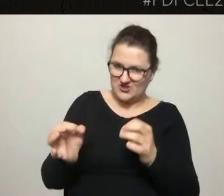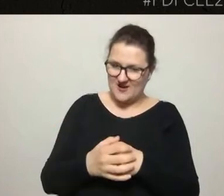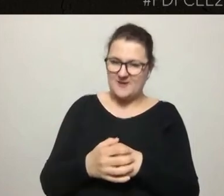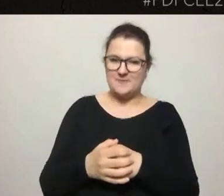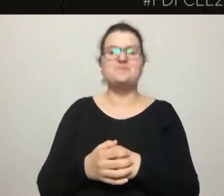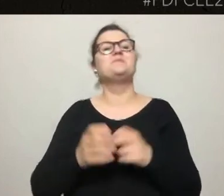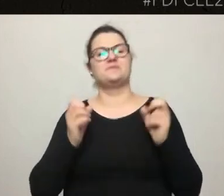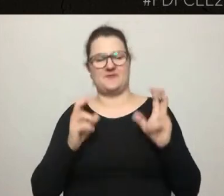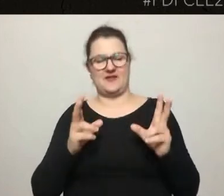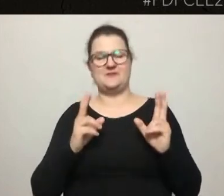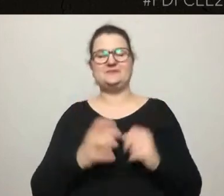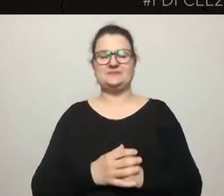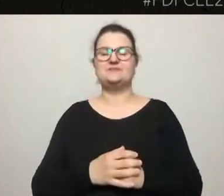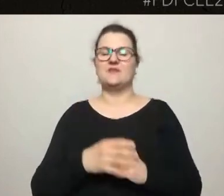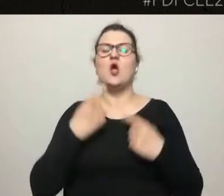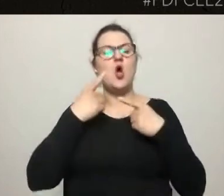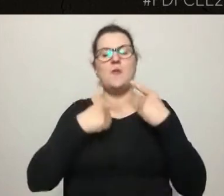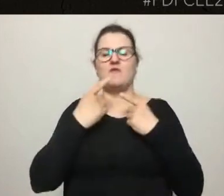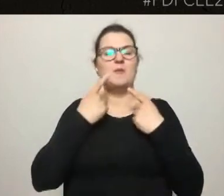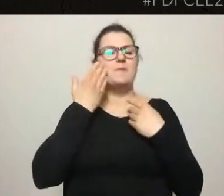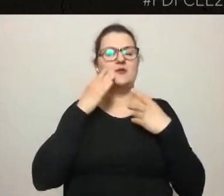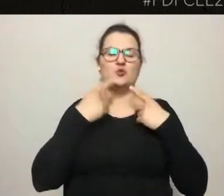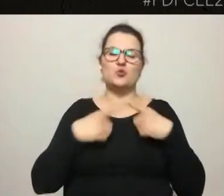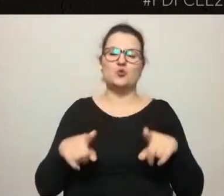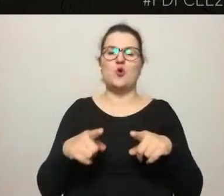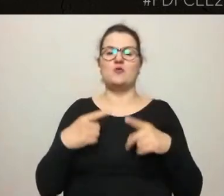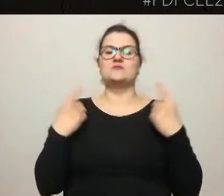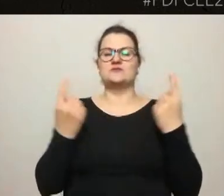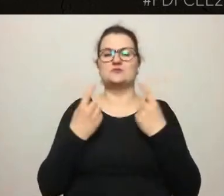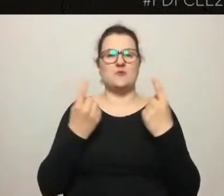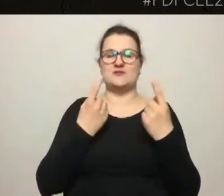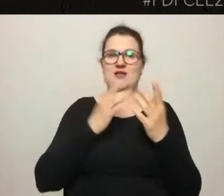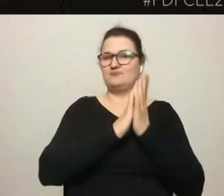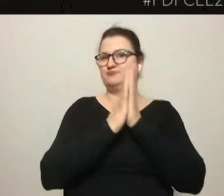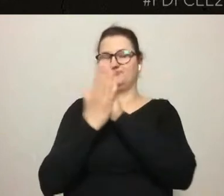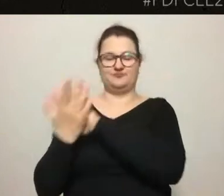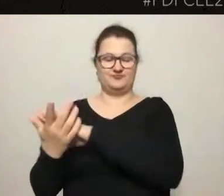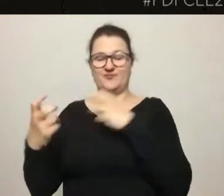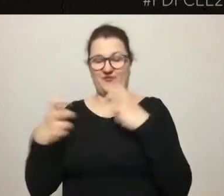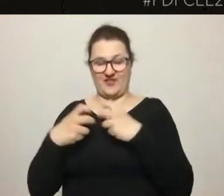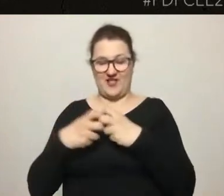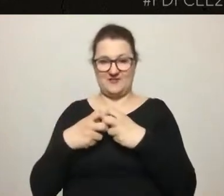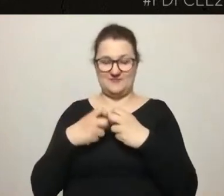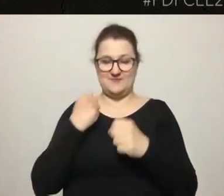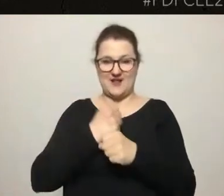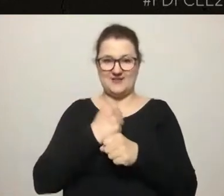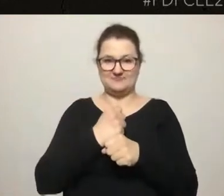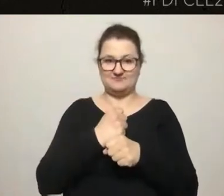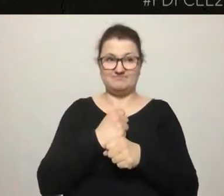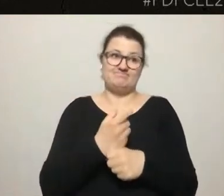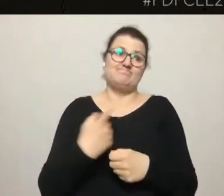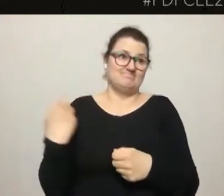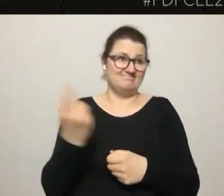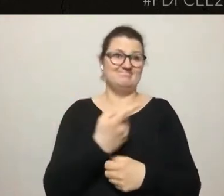Opowiem bardzo krótko o przypadku szybkiego przejścia do trybu online. Zostaliśmy do tego zmuszeni przez dwóch